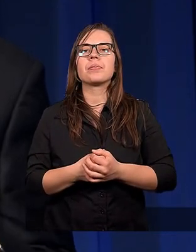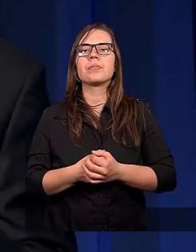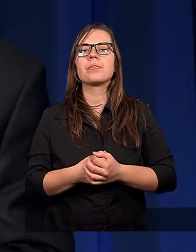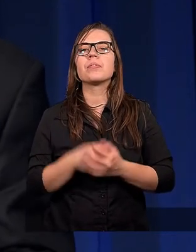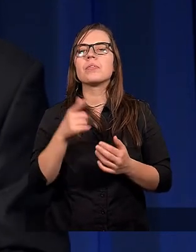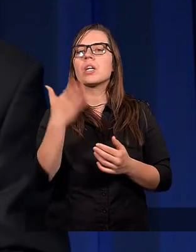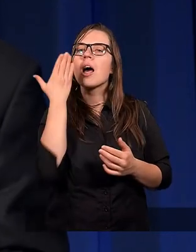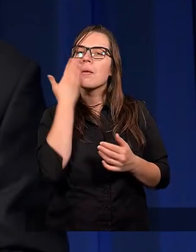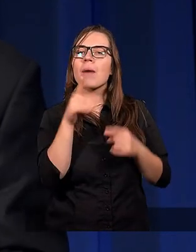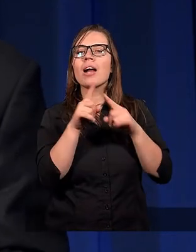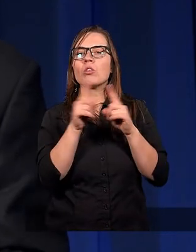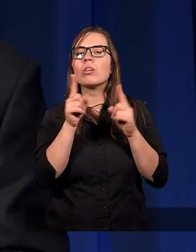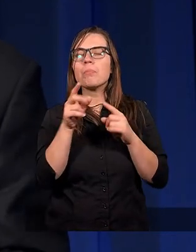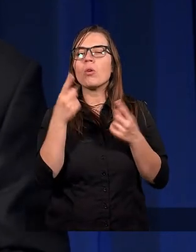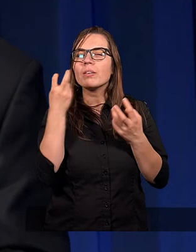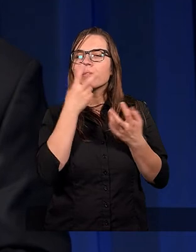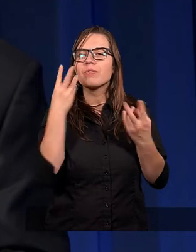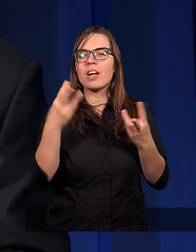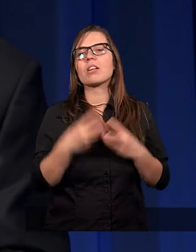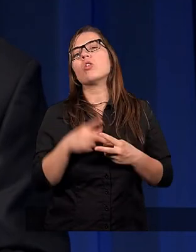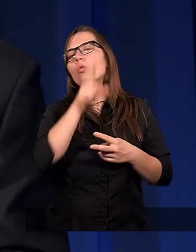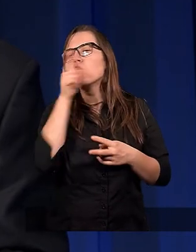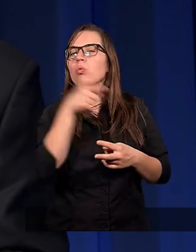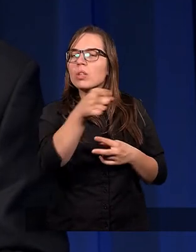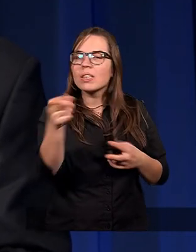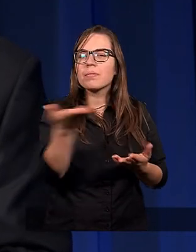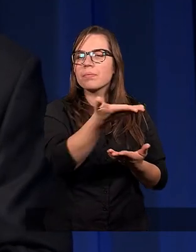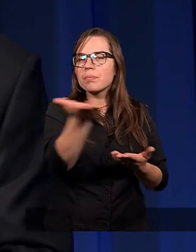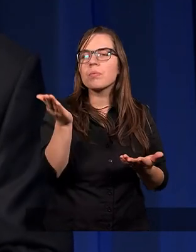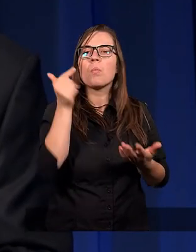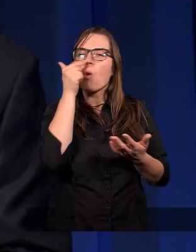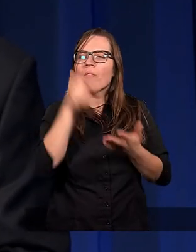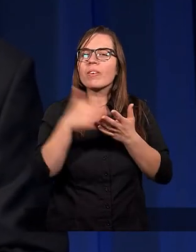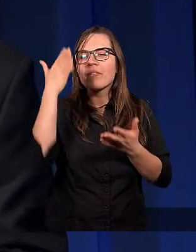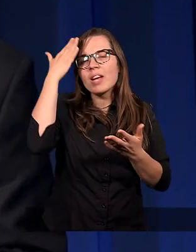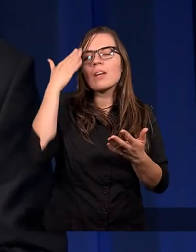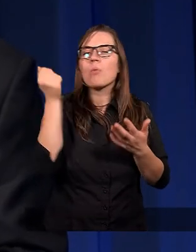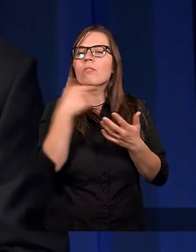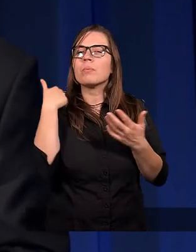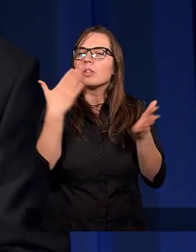To jest bardzo symboliczne, słuchajcie. Ludzie, którzy powinni wiedzieć, którzy powinni być gotowi,